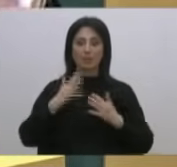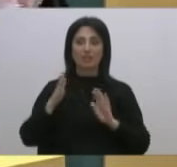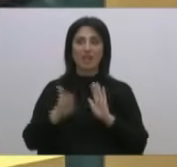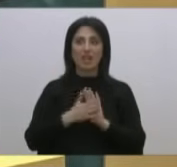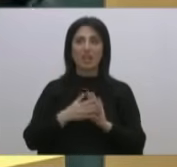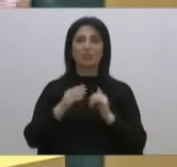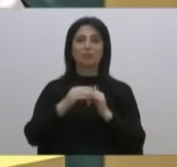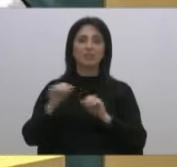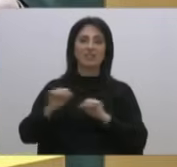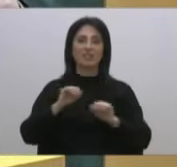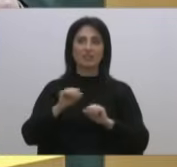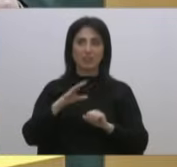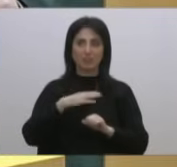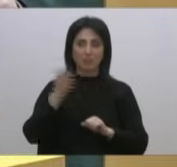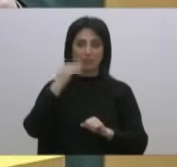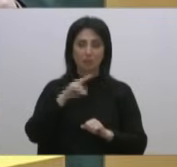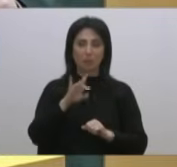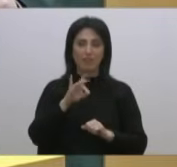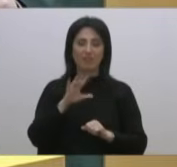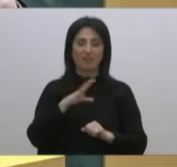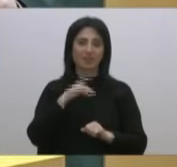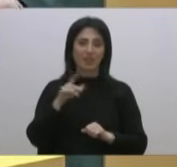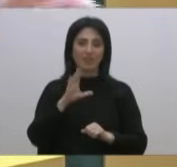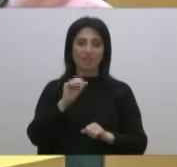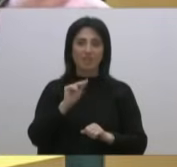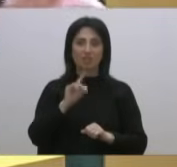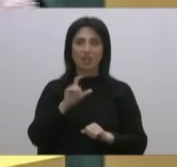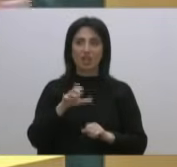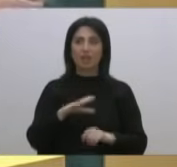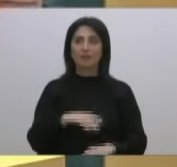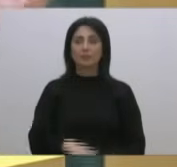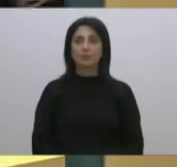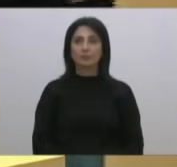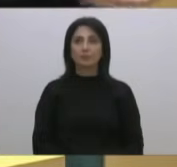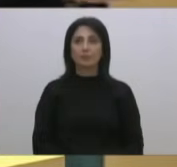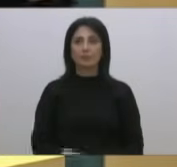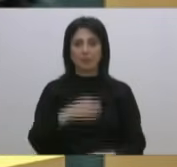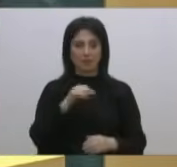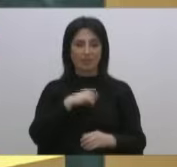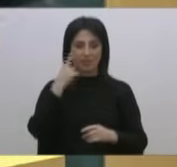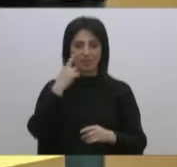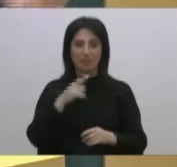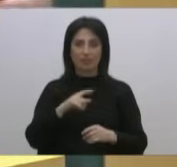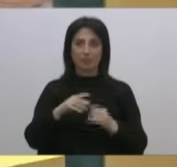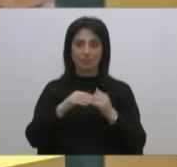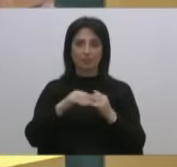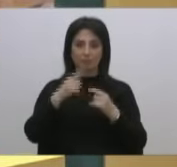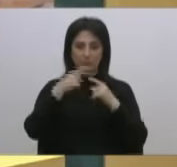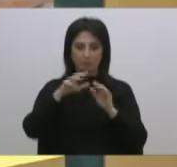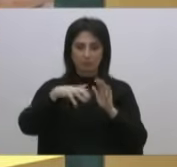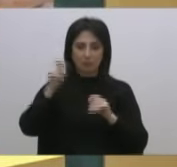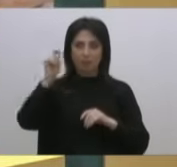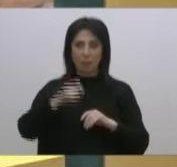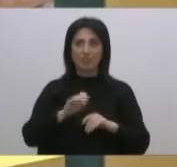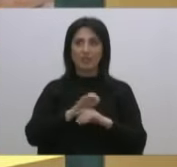tracea și mohta din mițizura prefectului ca mașini. Saci hereși, da, tau stau atât, geologii ce am uitat, cam o